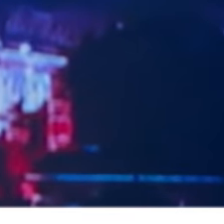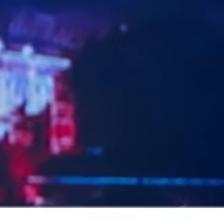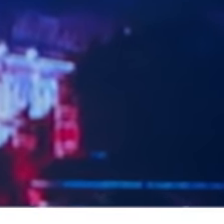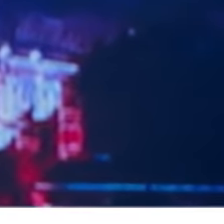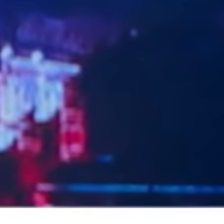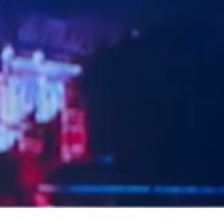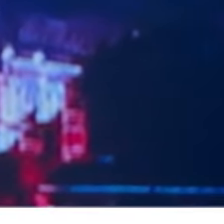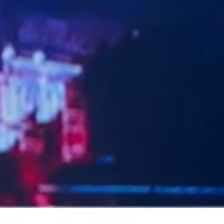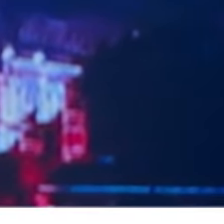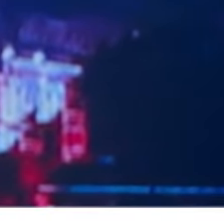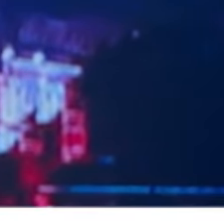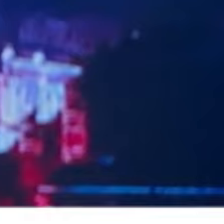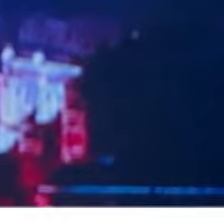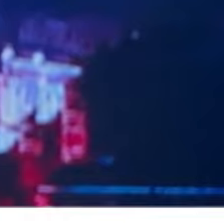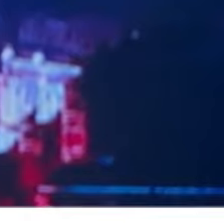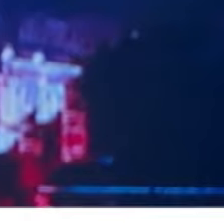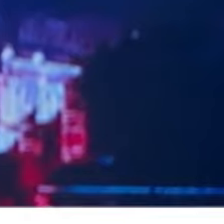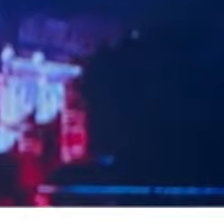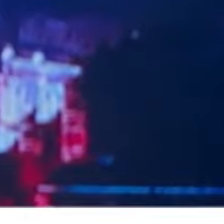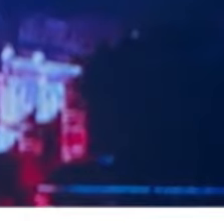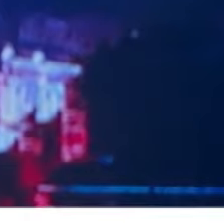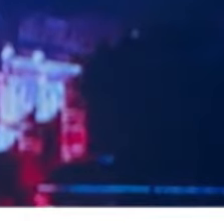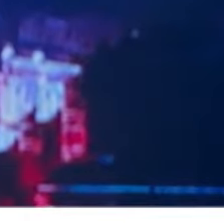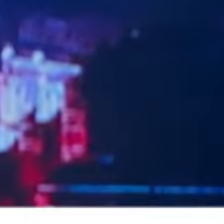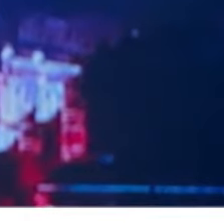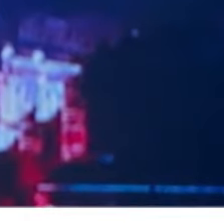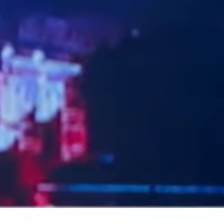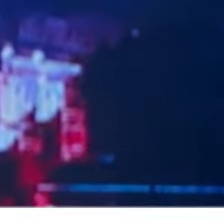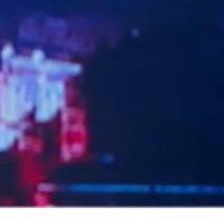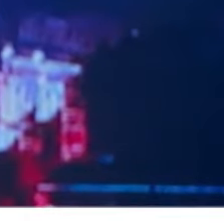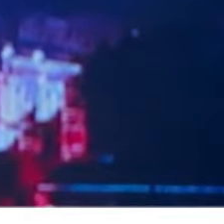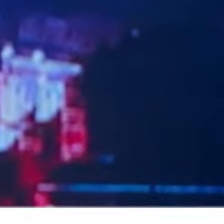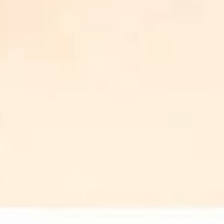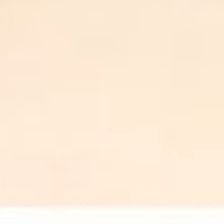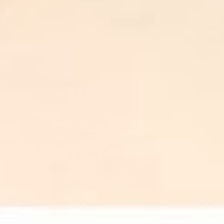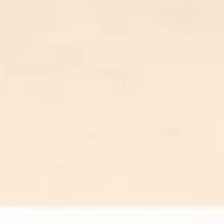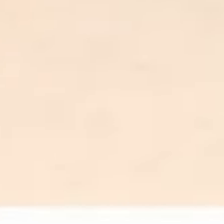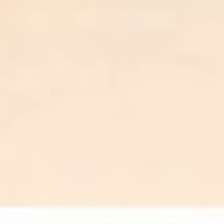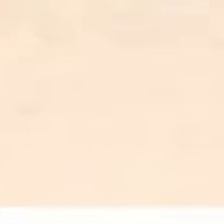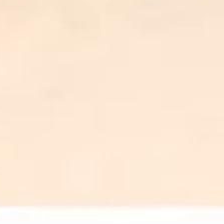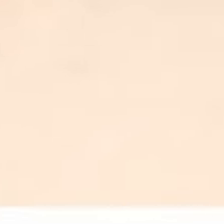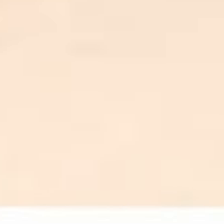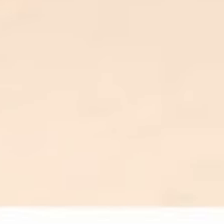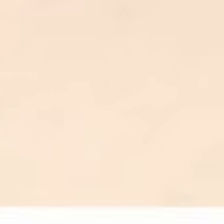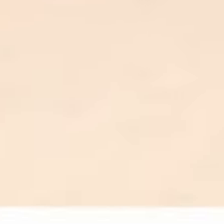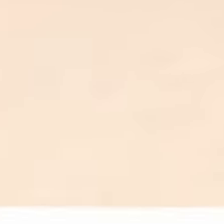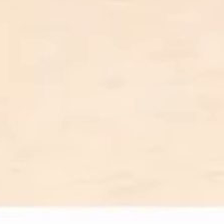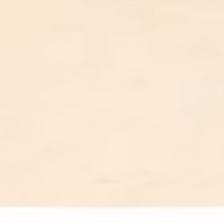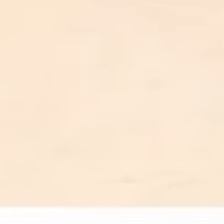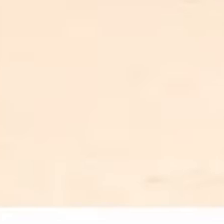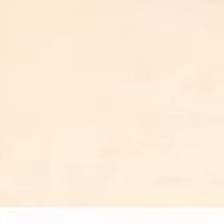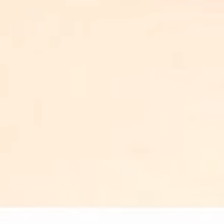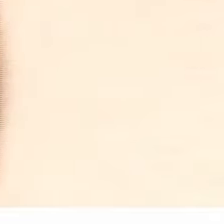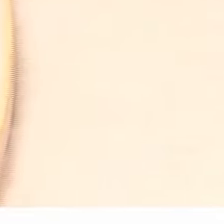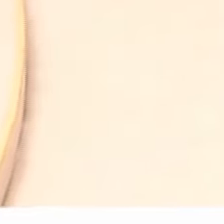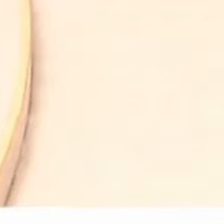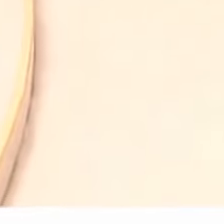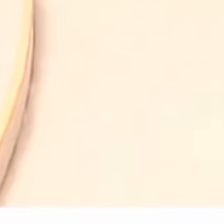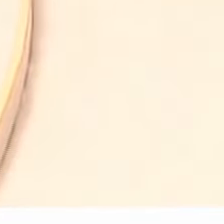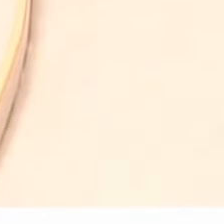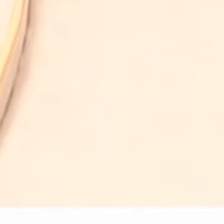წლიური ანგარიშის მოსმენა საქართველოს ევრო 2024-ზე მონაწილეობის თემით და მადლობით დაიწყო. პრემიერის მიმართვას და ანგარიშის საკვანძო